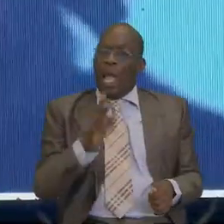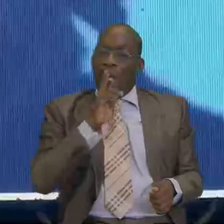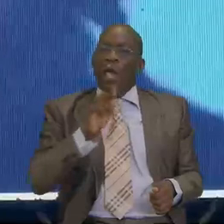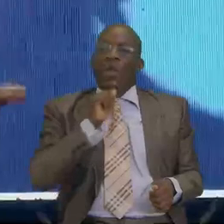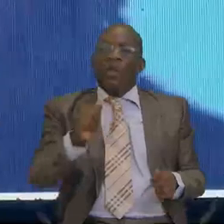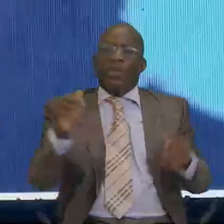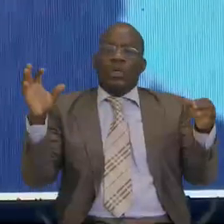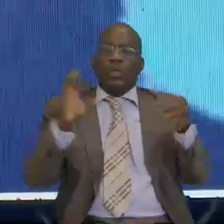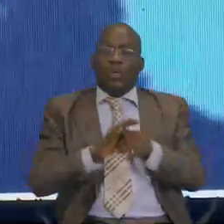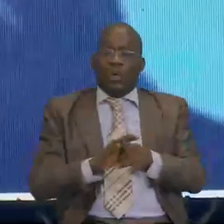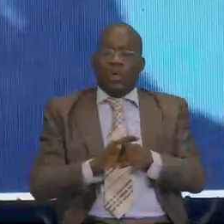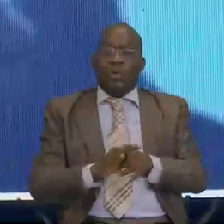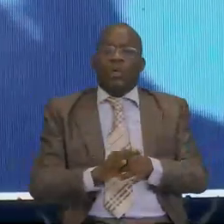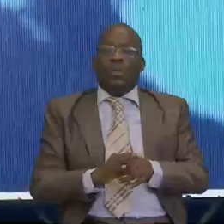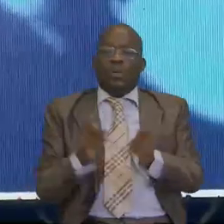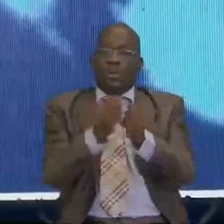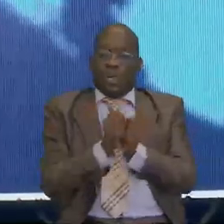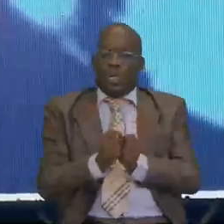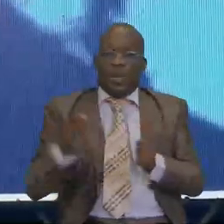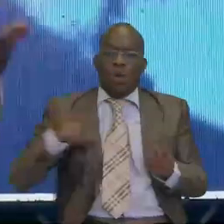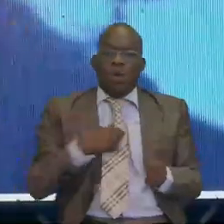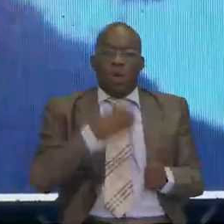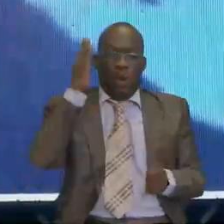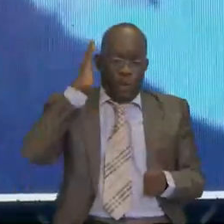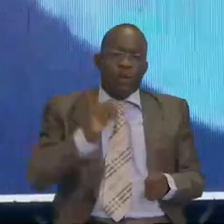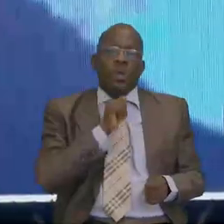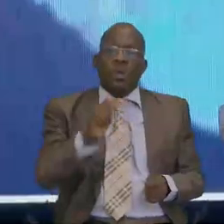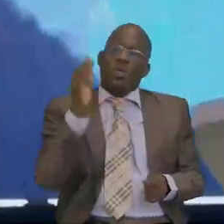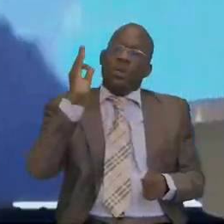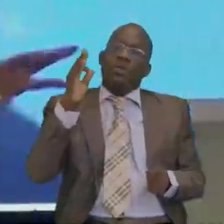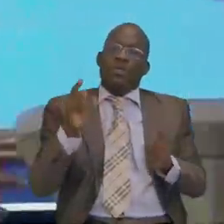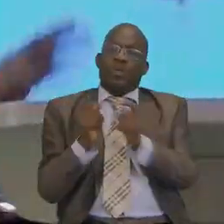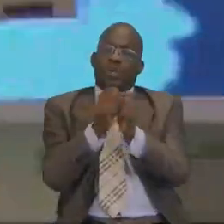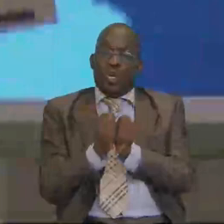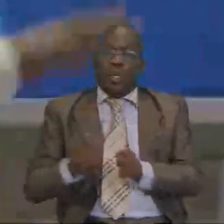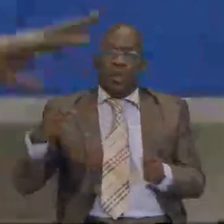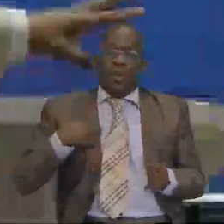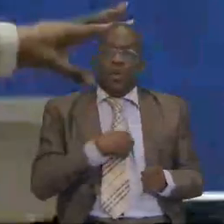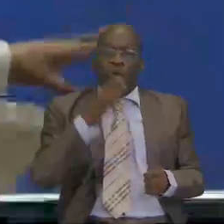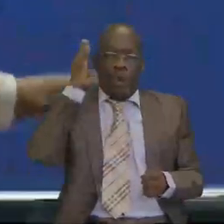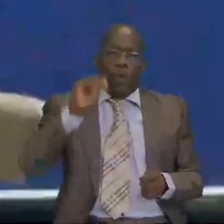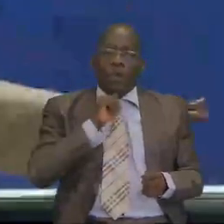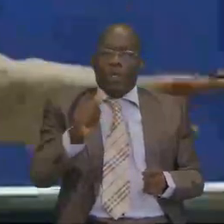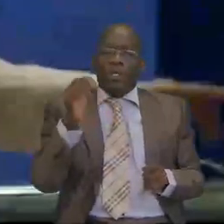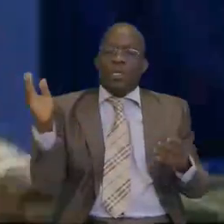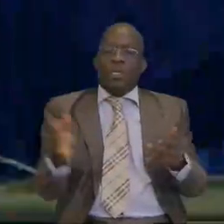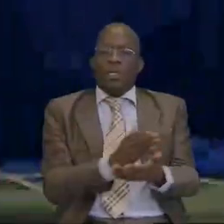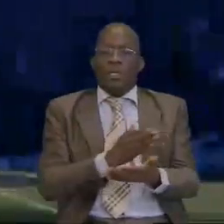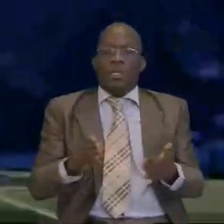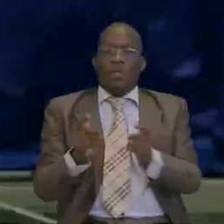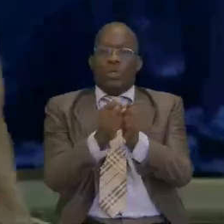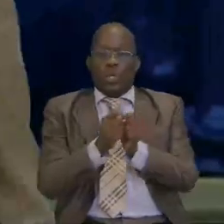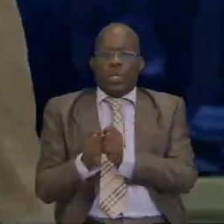unis. Nous ne pourrons pas prêcher ensemble. Nous n'arrivons pas à chanter ensemble. L'autre est à côté, l'autre est